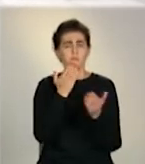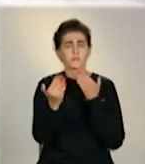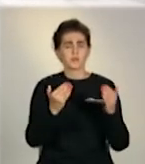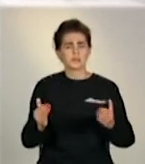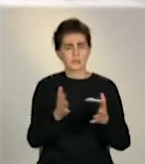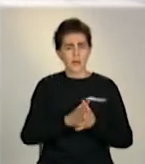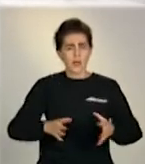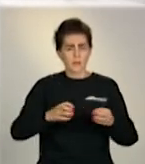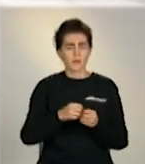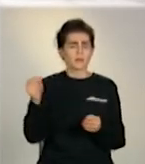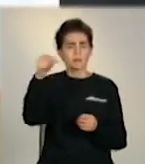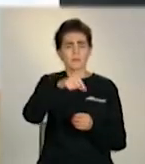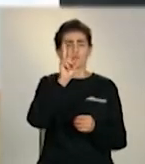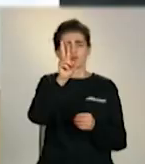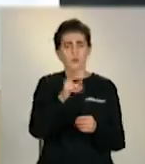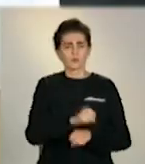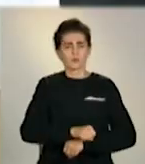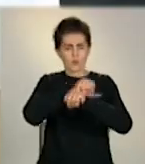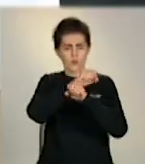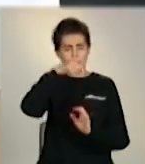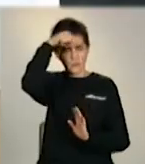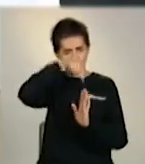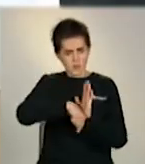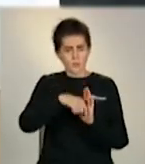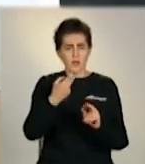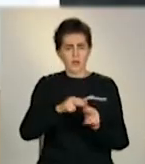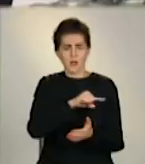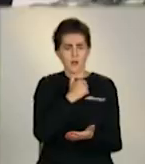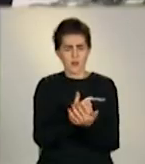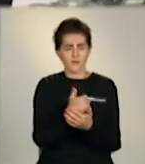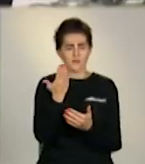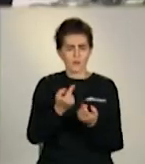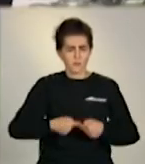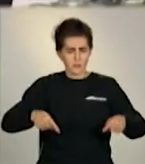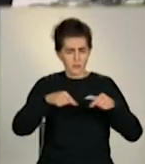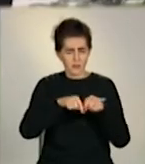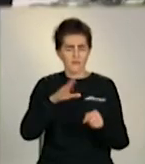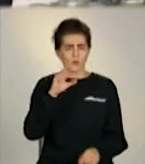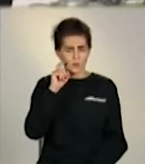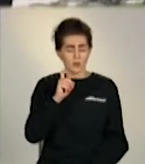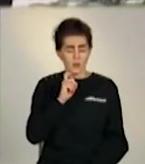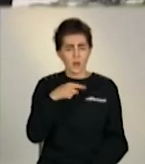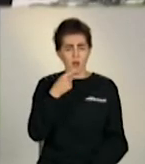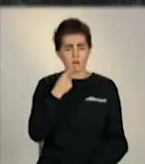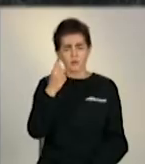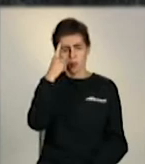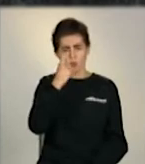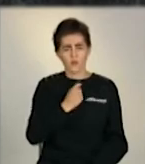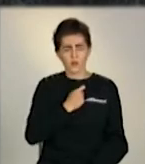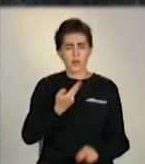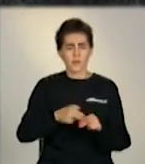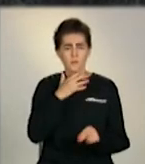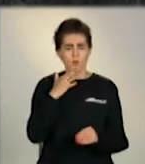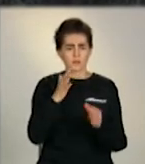тих гірників, які перебувають під землею. Голова Незалежної профспілки гірників України заявив, що отримав повідомлення, нібито на деякі